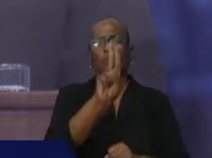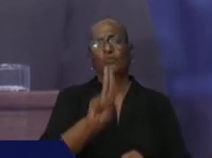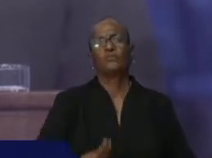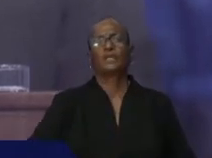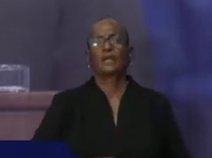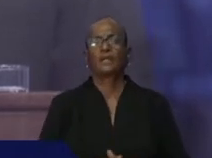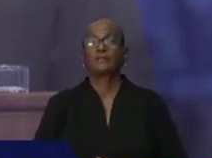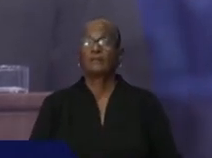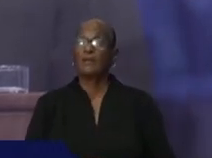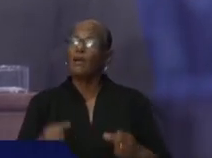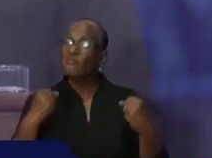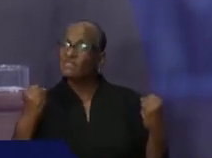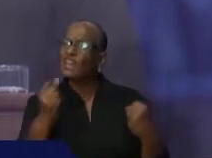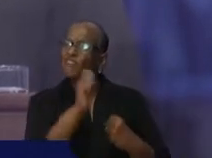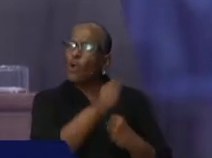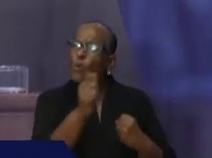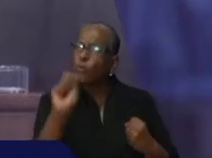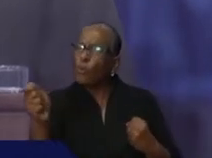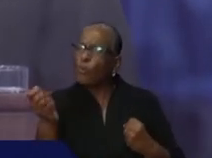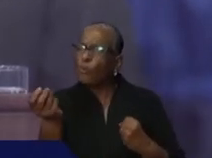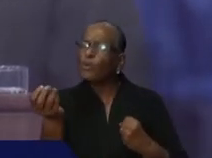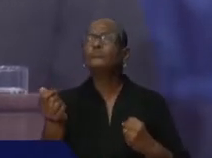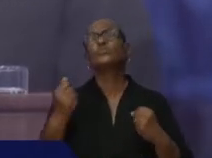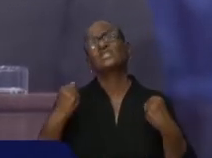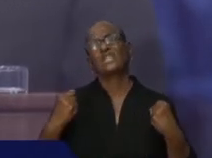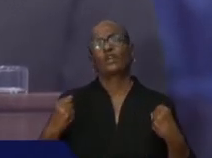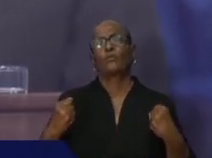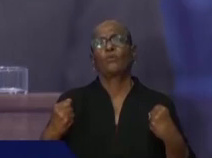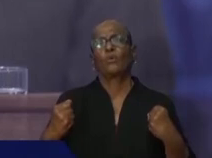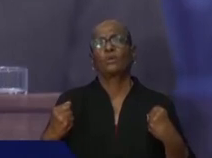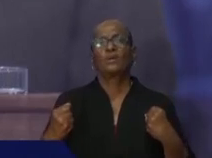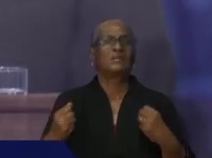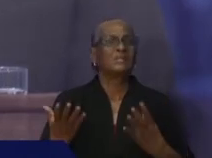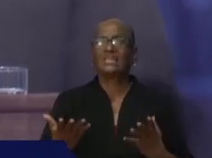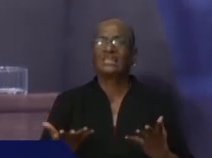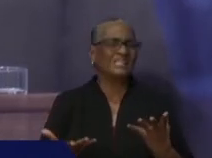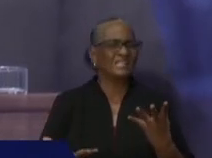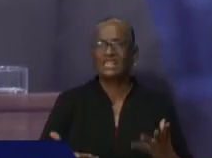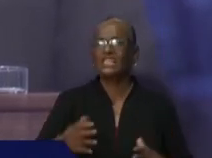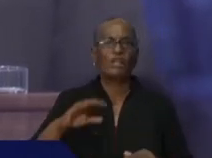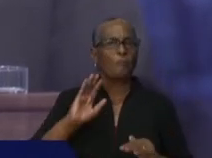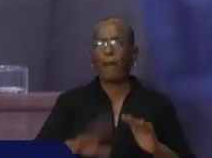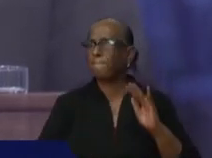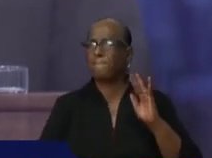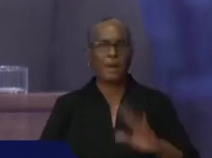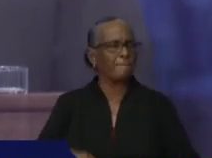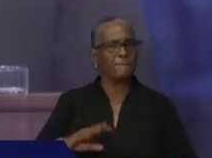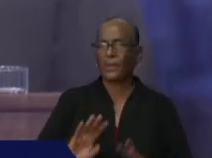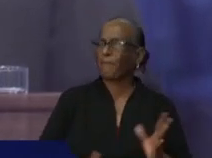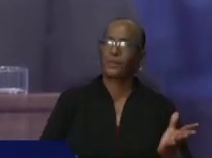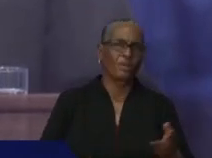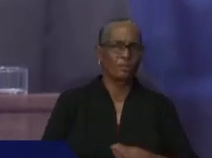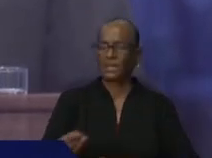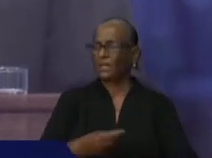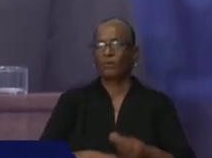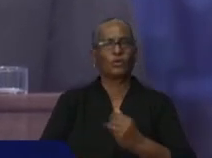ter versterking van hun koopkracht op een zodanige wijze dat het geen inflatoren werking zal hebben op de